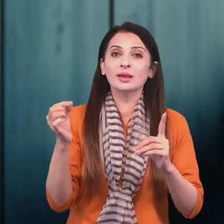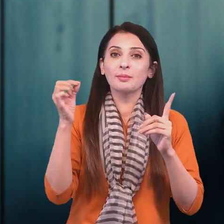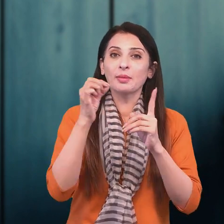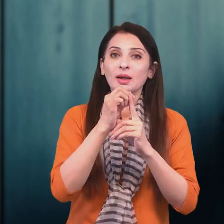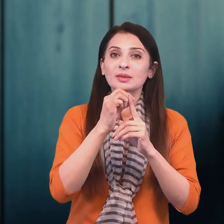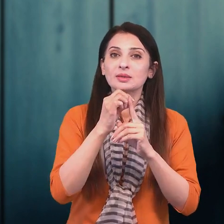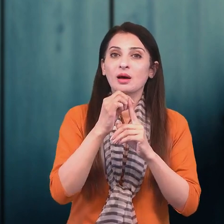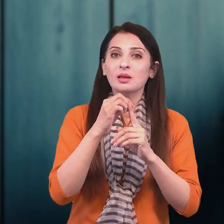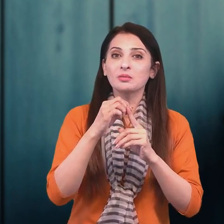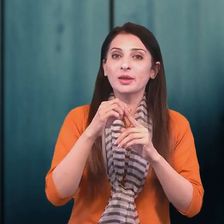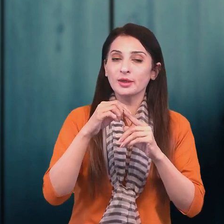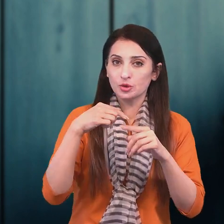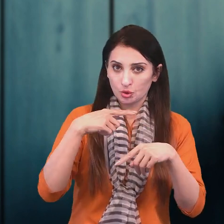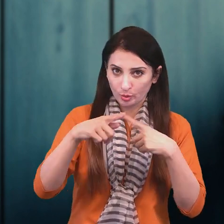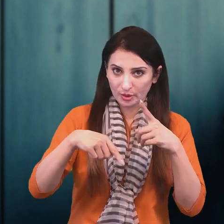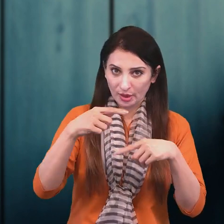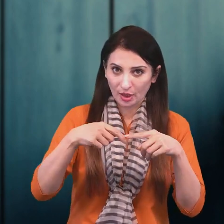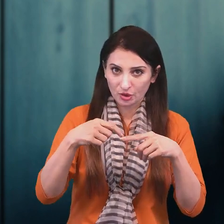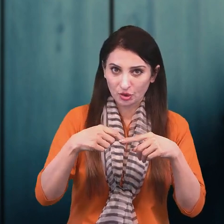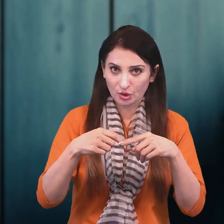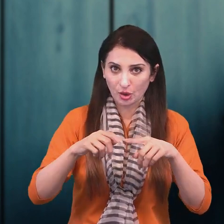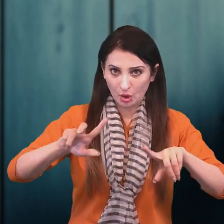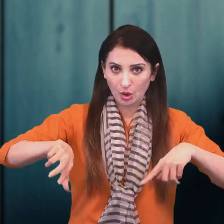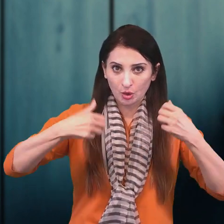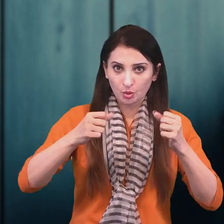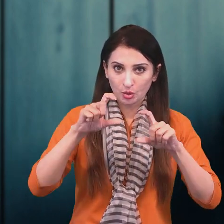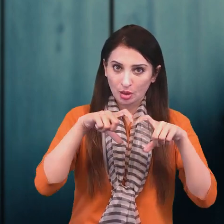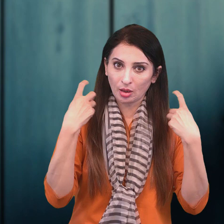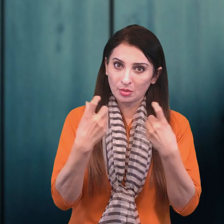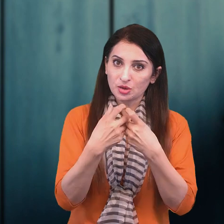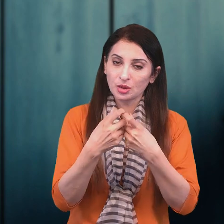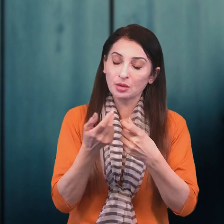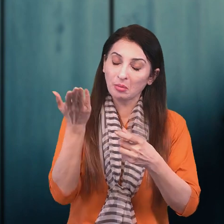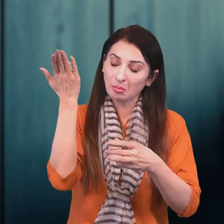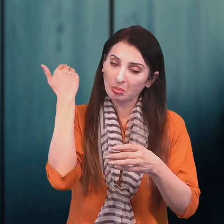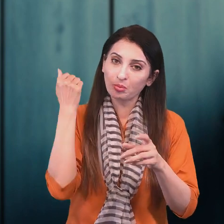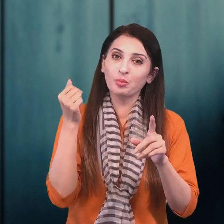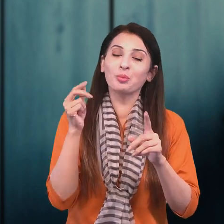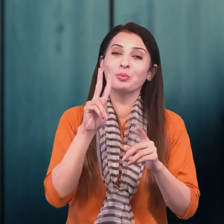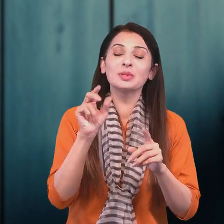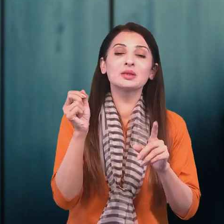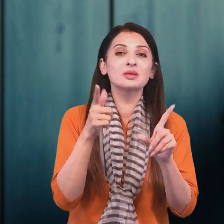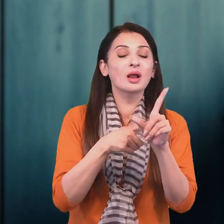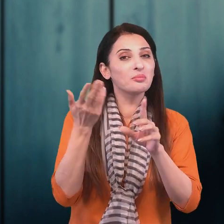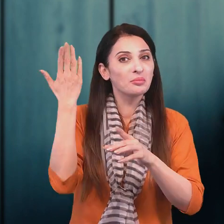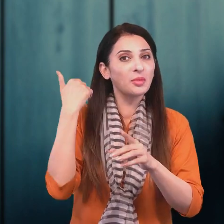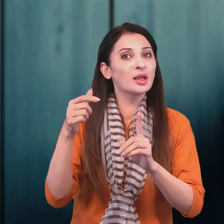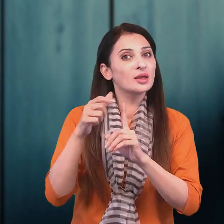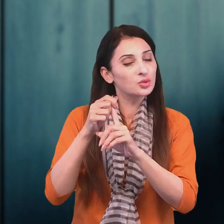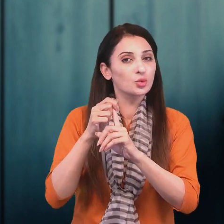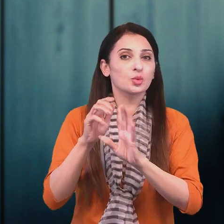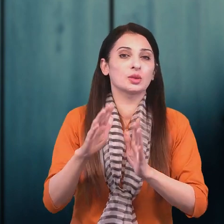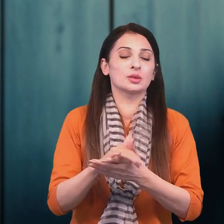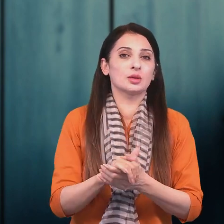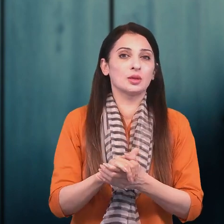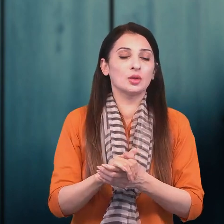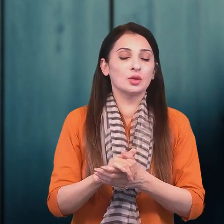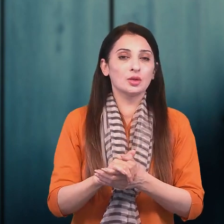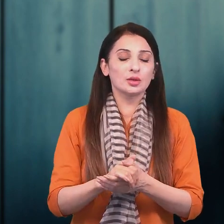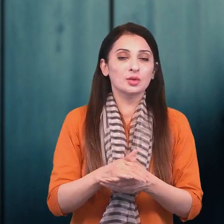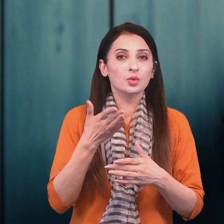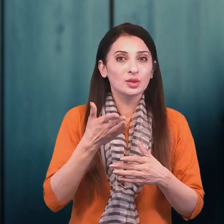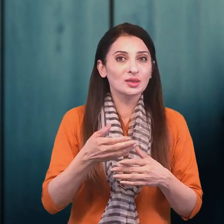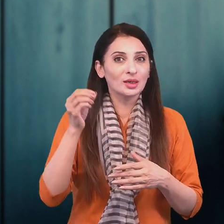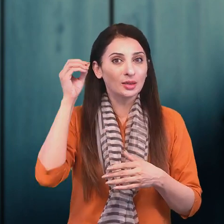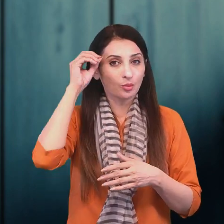کہ جو پاکستان میں نیشنل یوتھ کمیشن کی اب باتیں ہو رہی ہیں نا، یہ آج سے 20 سال پہلے ہو جانی چاہیے تھی۔ تو اس سبجیکٹ کے لیے